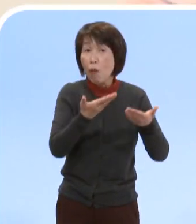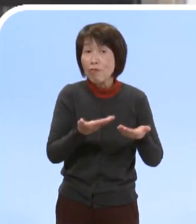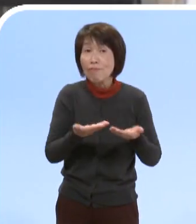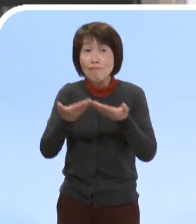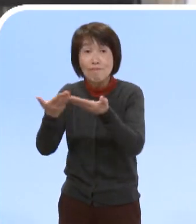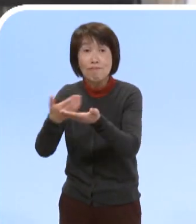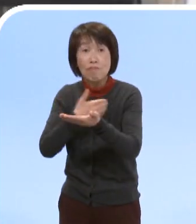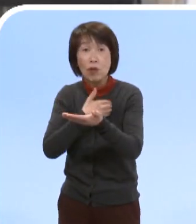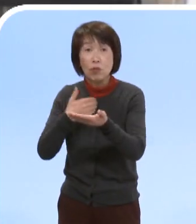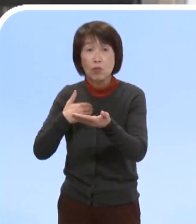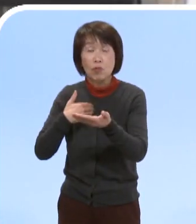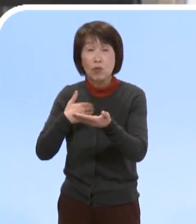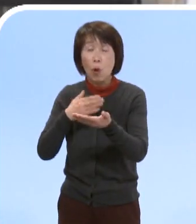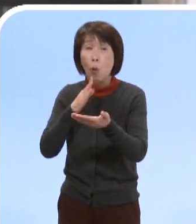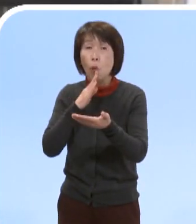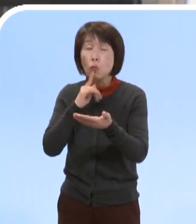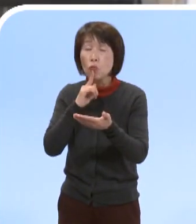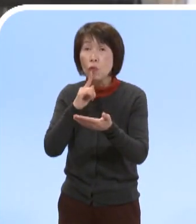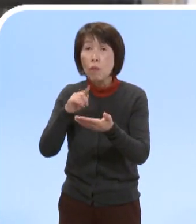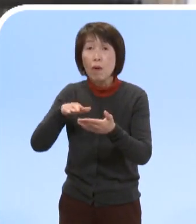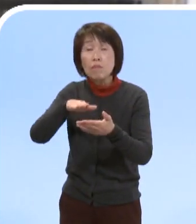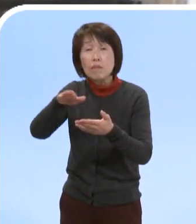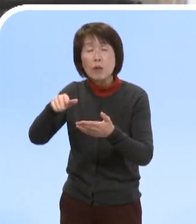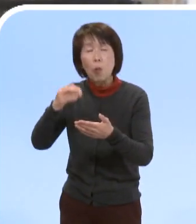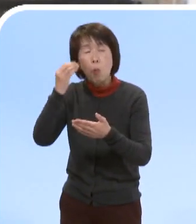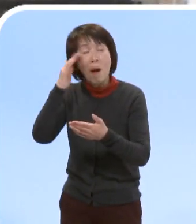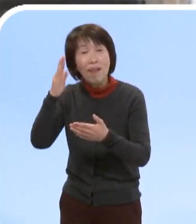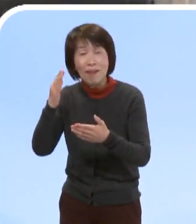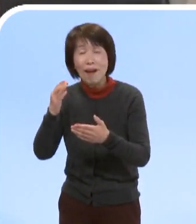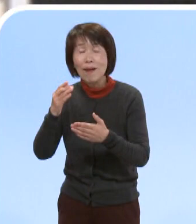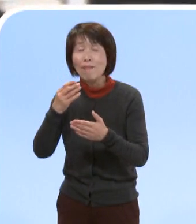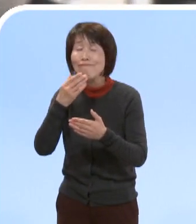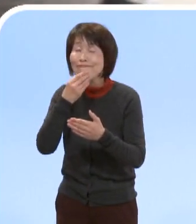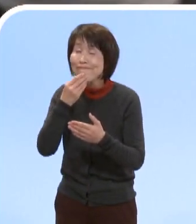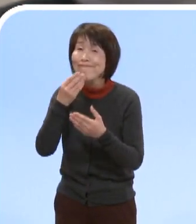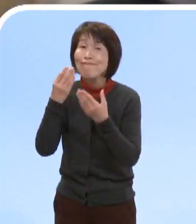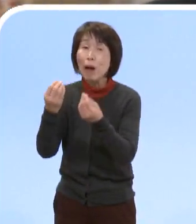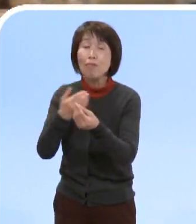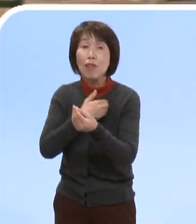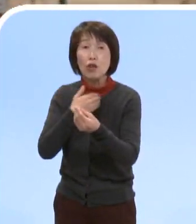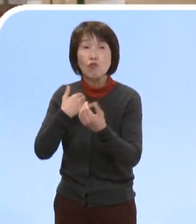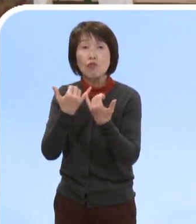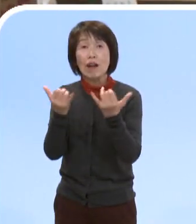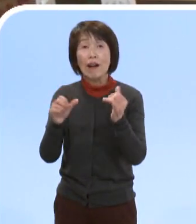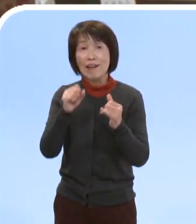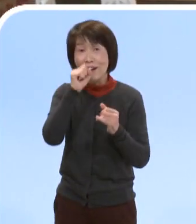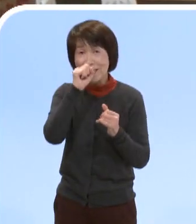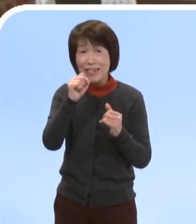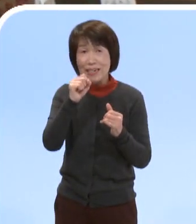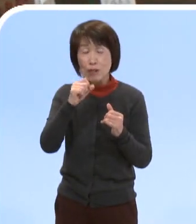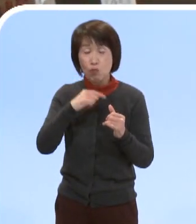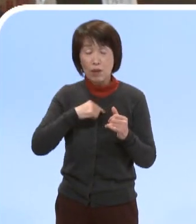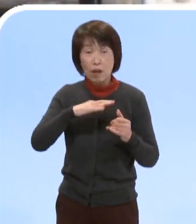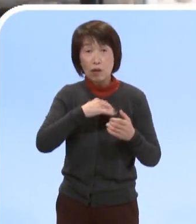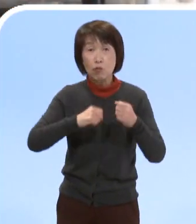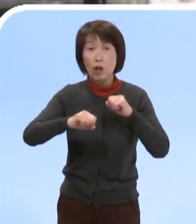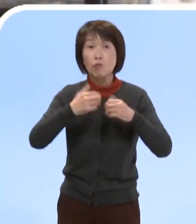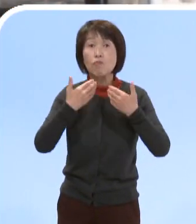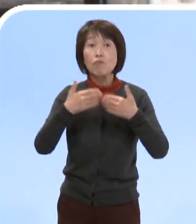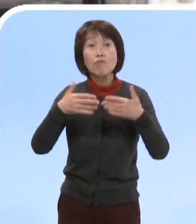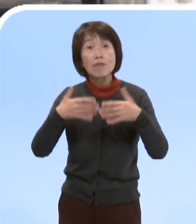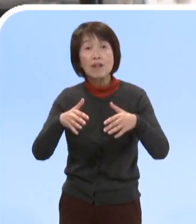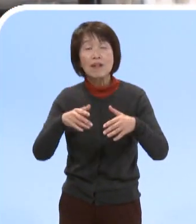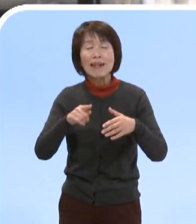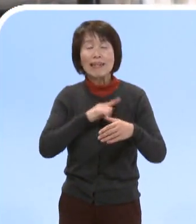に言ったらフードバンクがいらない社会が理想的なんですよ。 はあ ね、だけどそうは言ったってそうはいかないじゃないですか。まあ